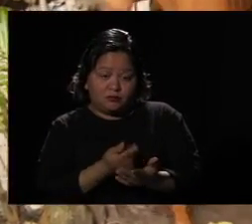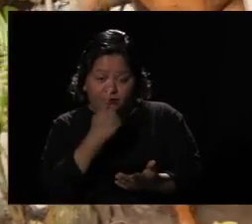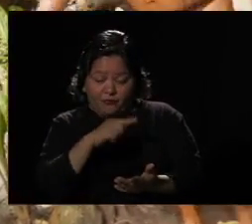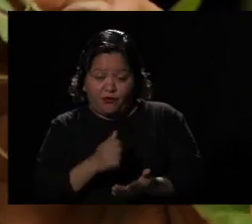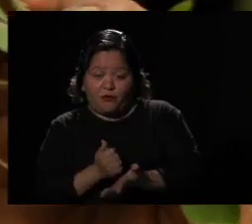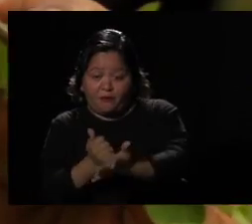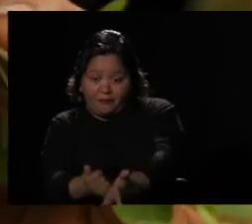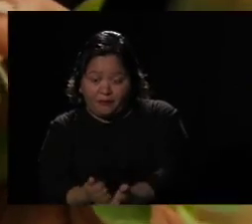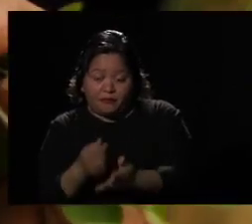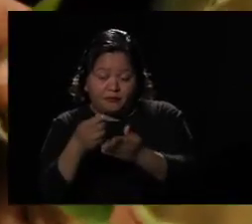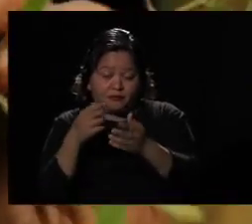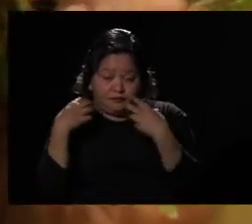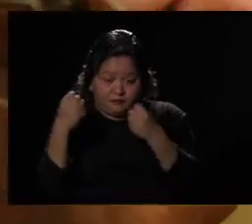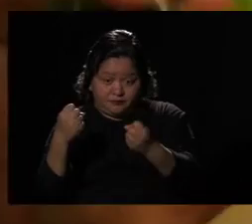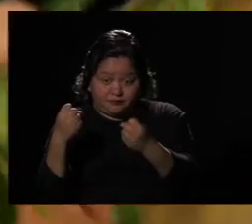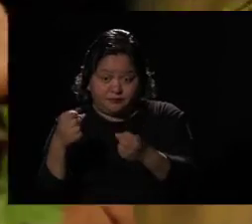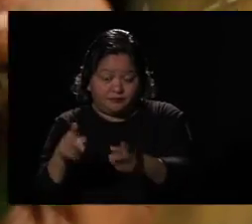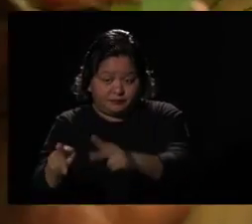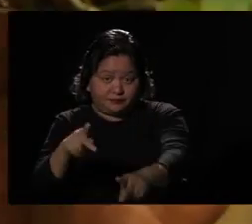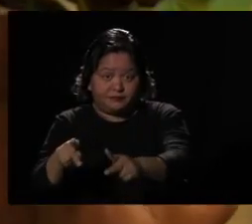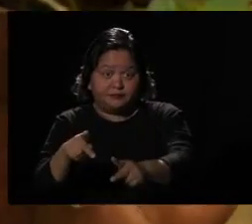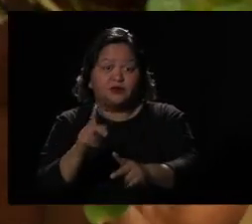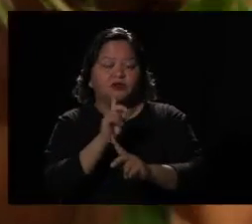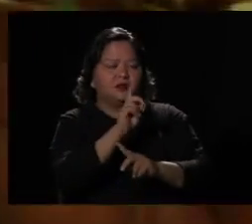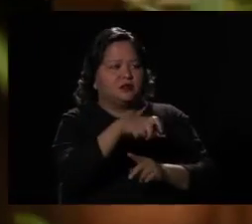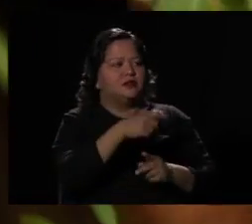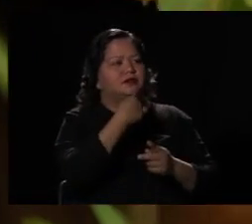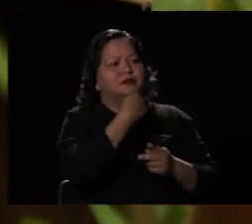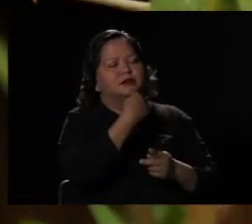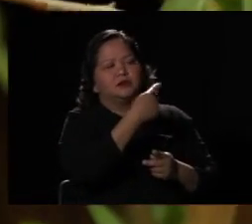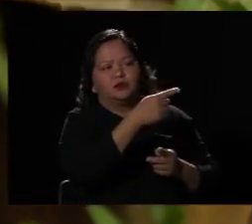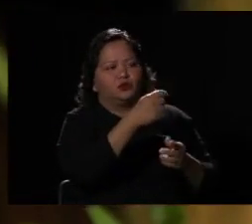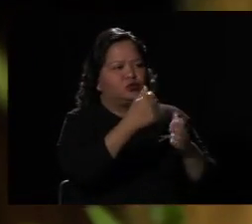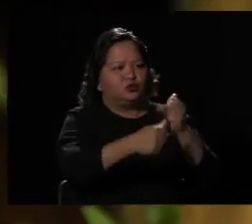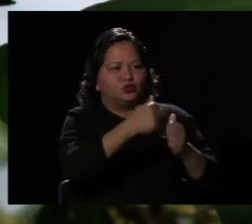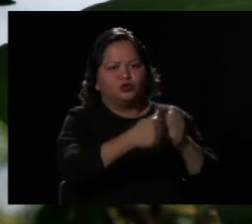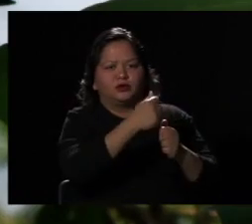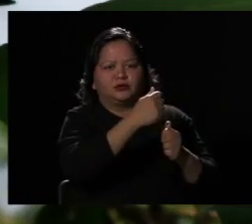siha. Utifi hagon kamatsili siha.